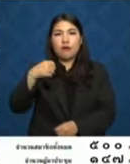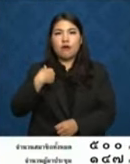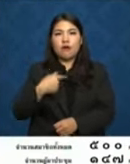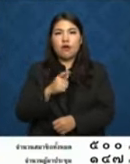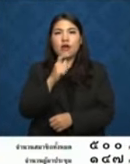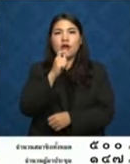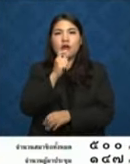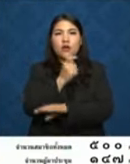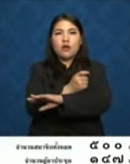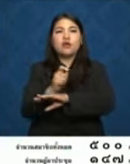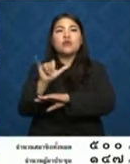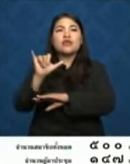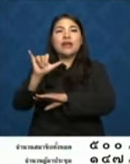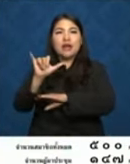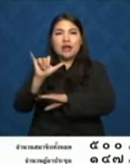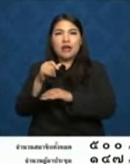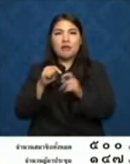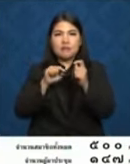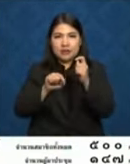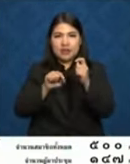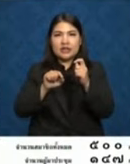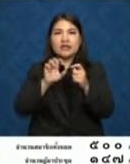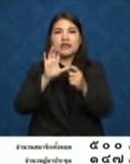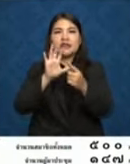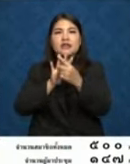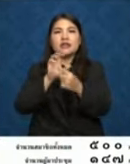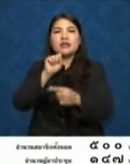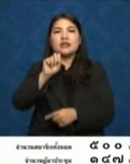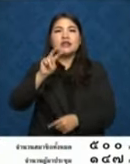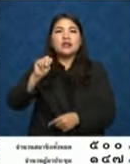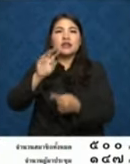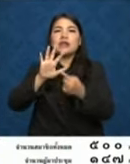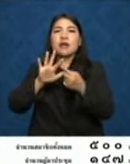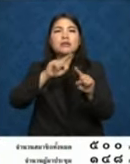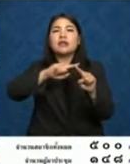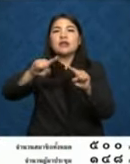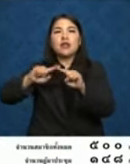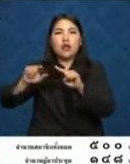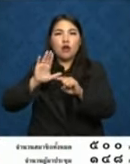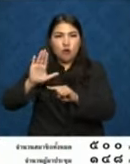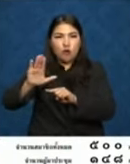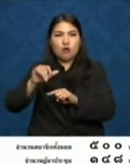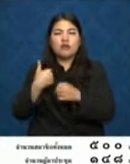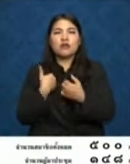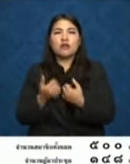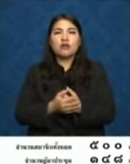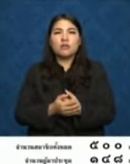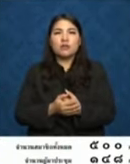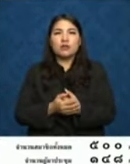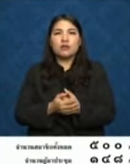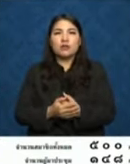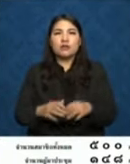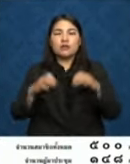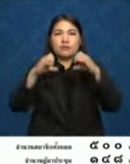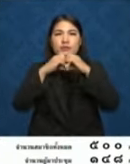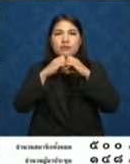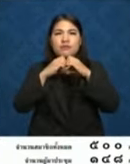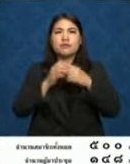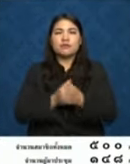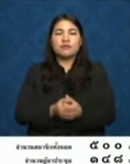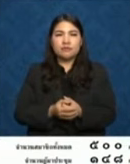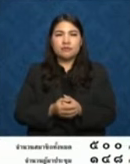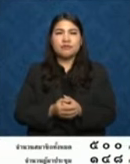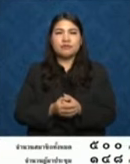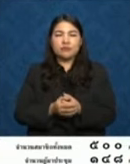5อำเภอเสนาอำเภอผักไห่อำเภอราชบุหลวงอำเภอบางซ้ายพรรคภูมิใจไทยขออนุญาตนำปัญหา